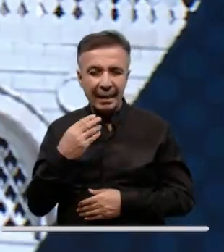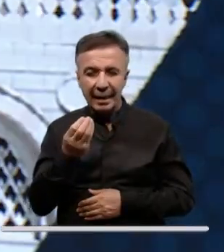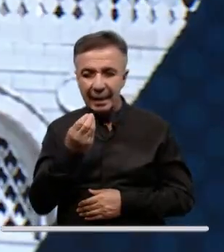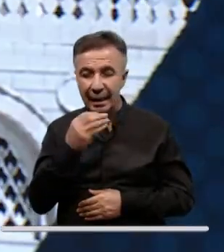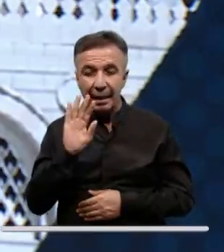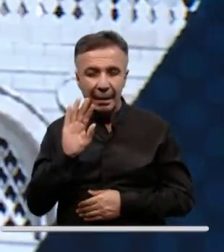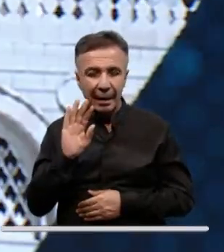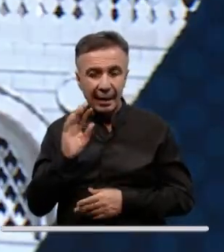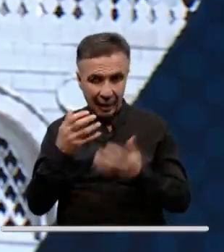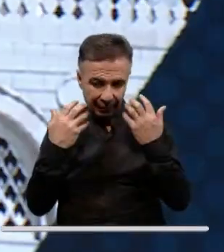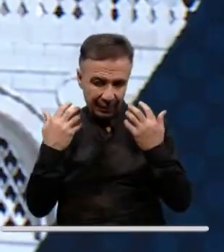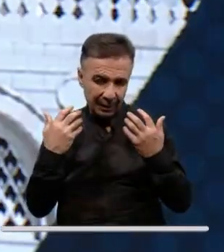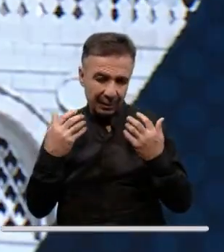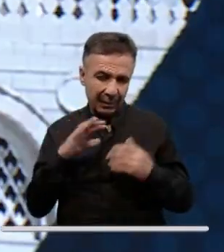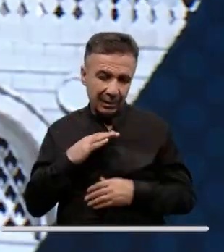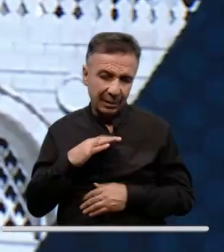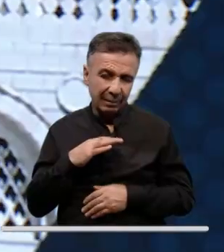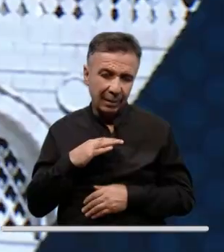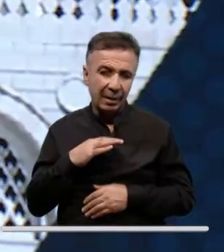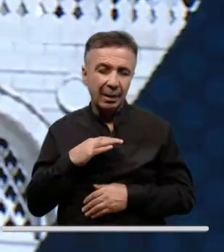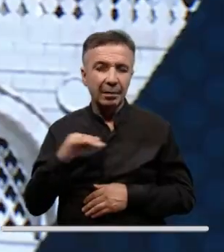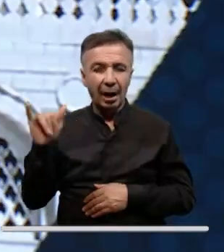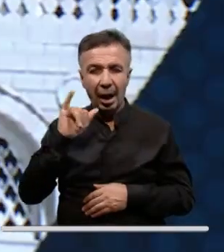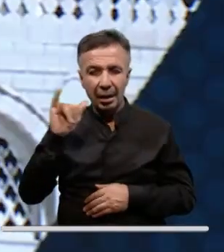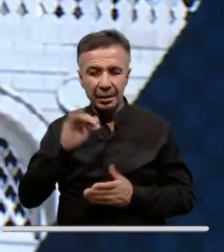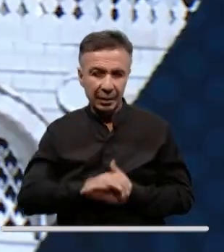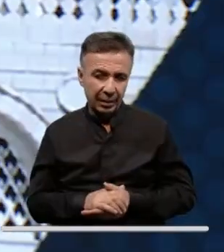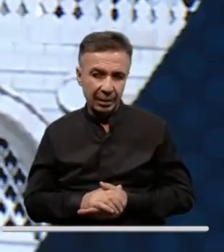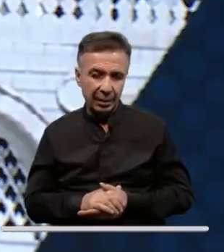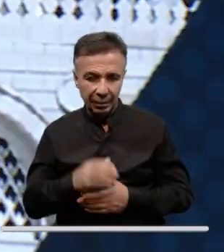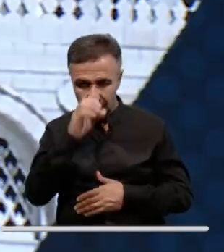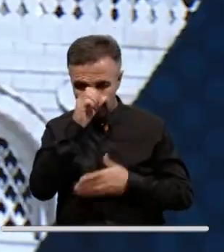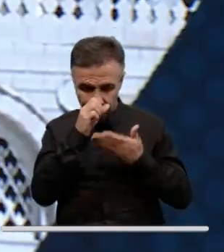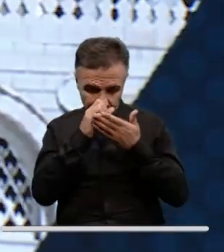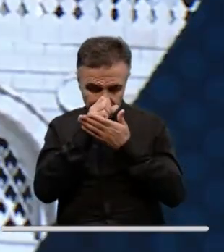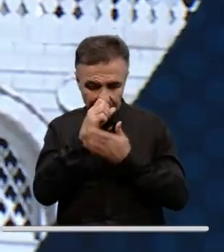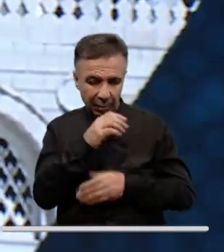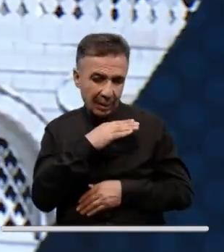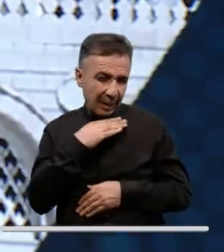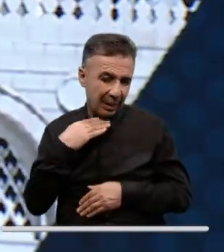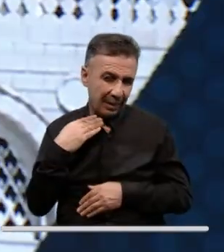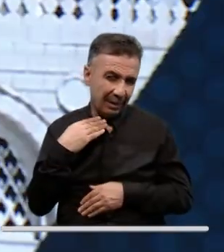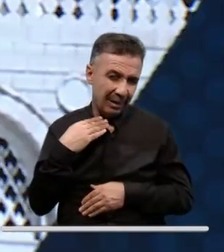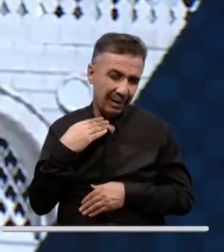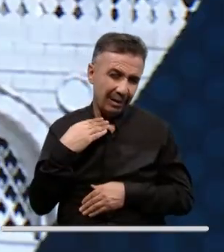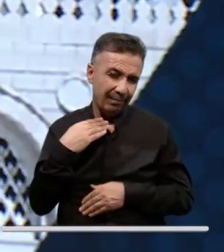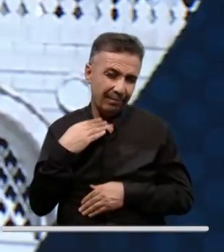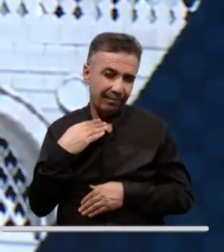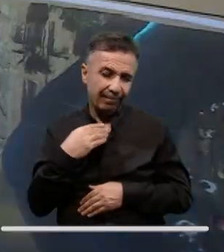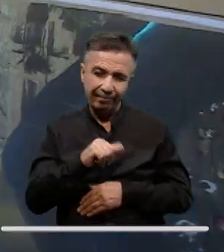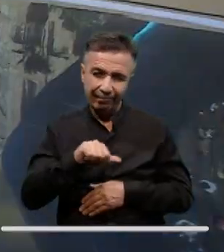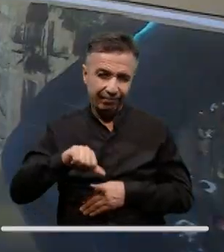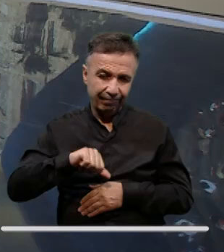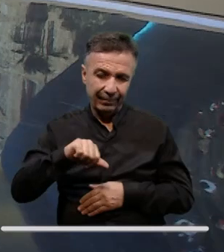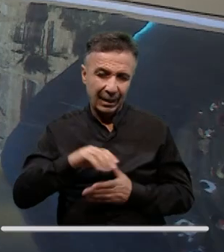bevl didir Eee Şaraptır e domuz e ürünlerinin Eee